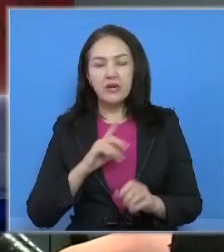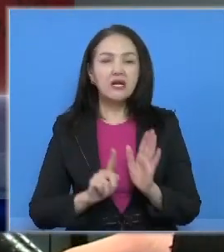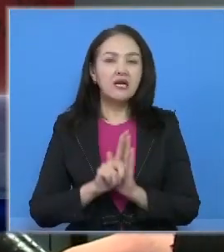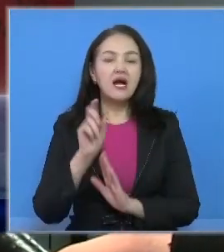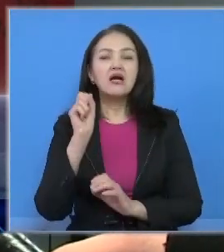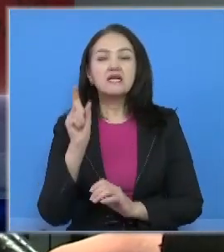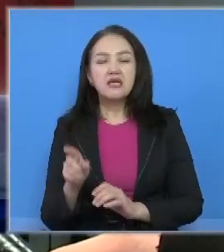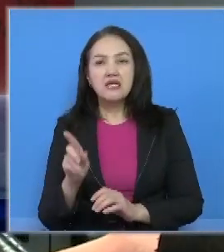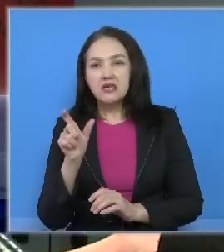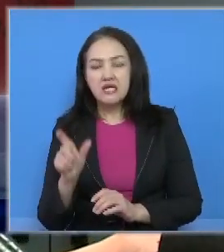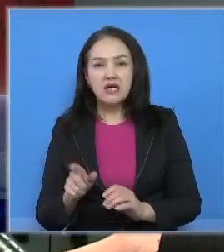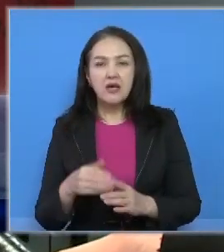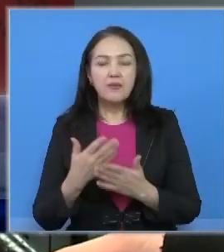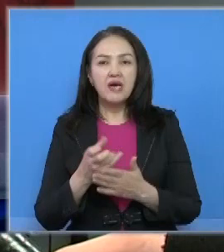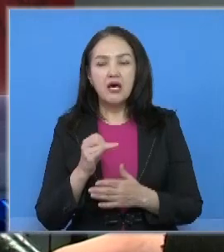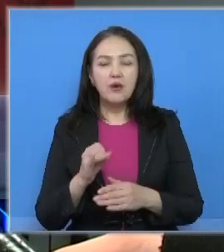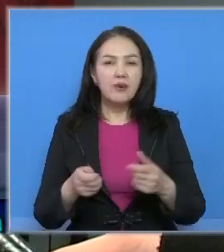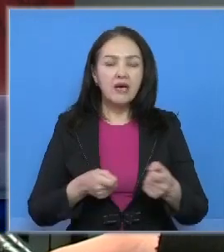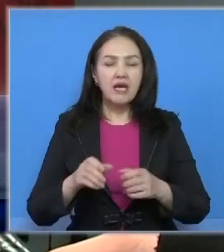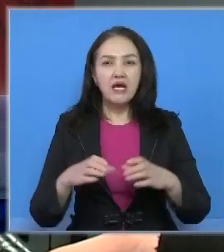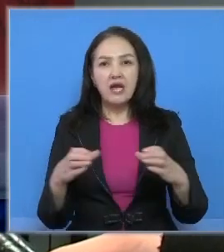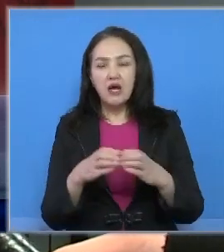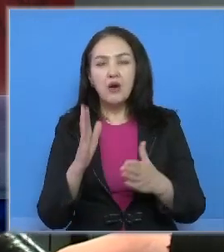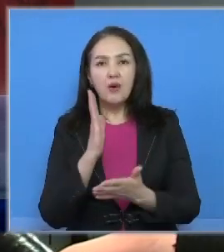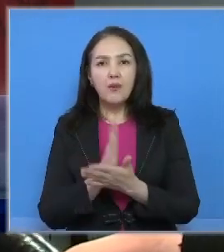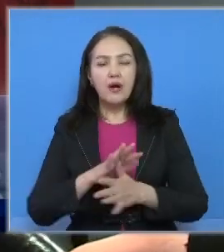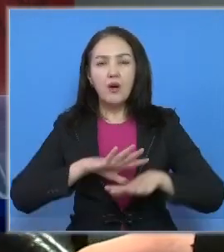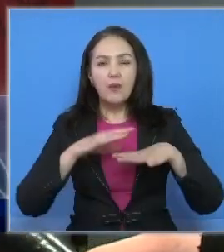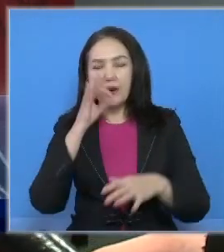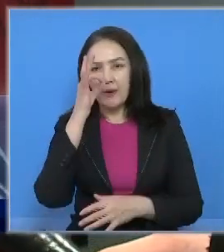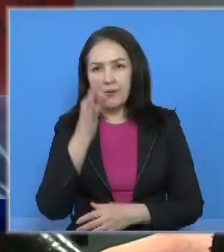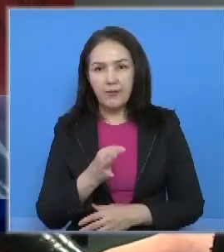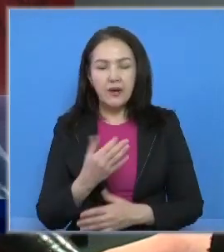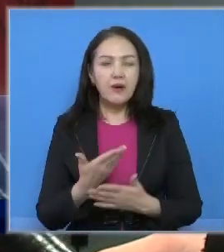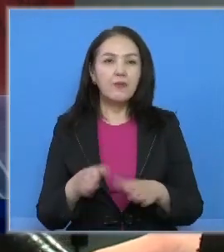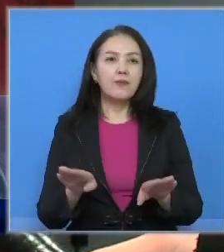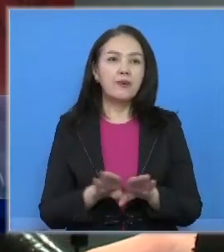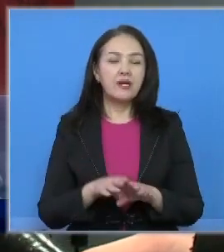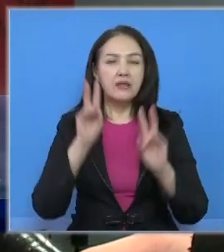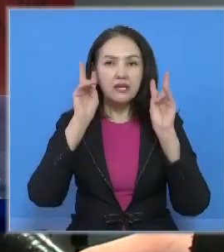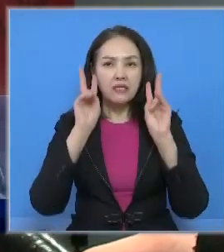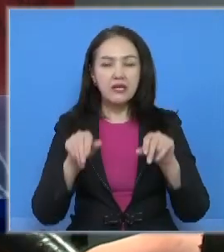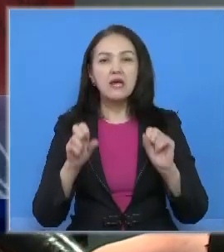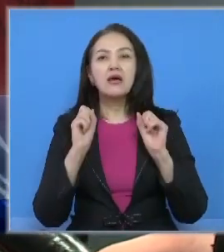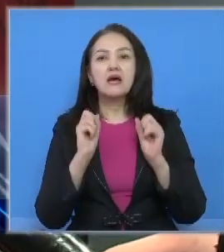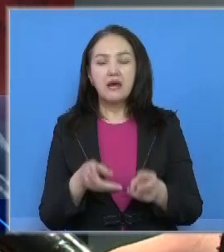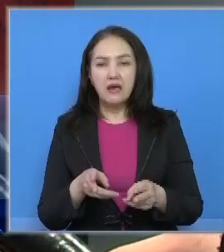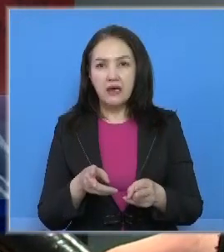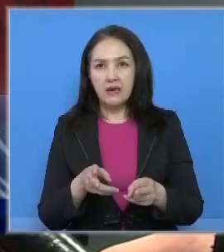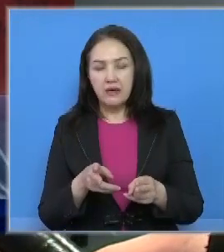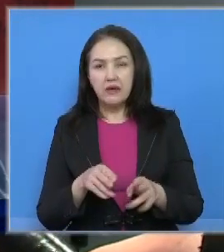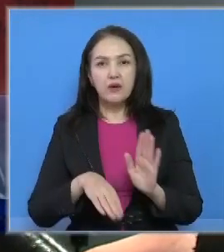начинающие такие неправительственные организации которые имеют уже очень хороший опыт но при этом не знает как